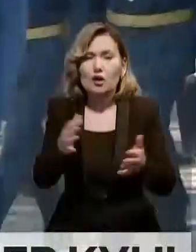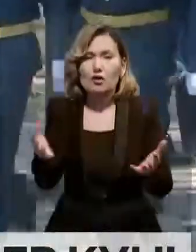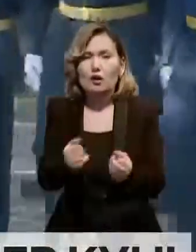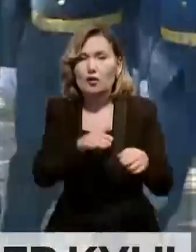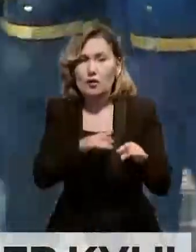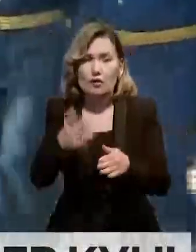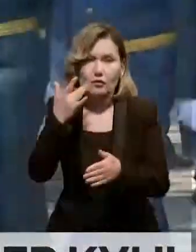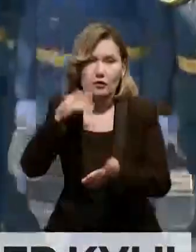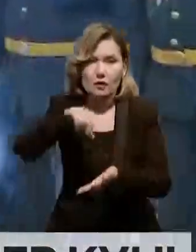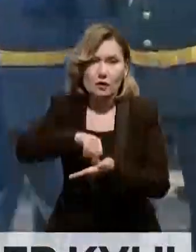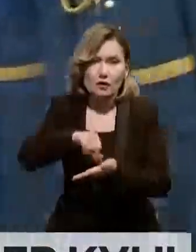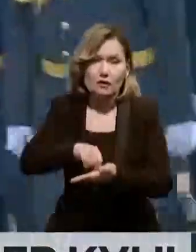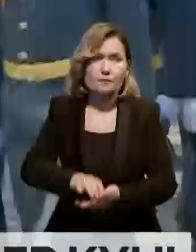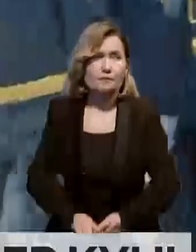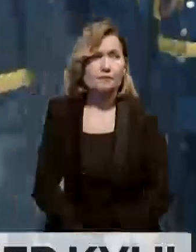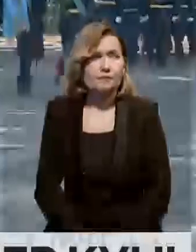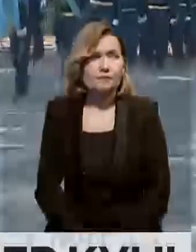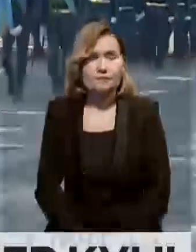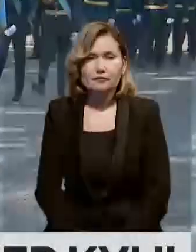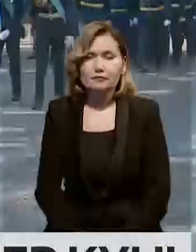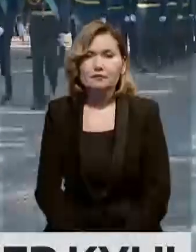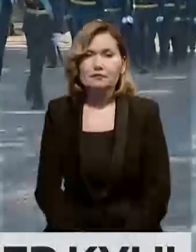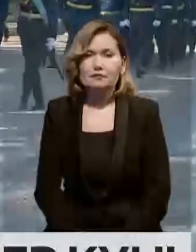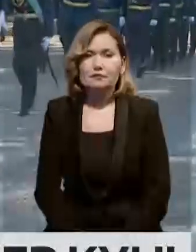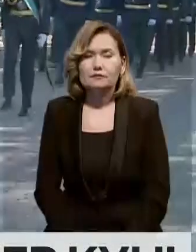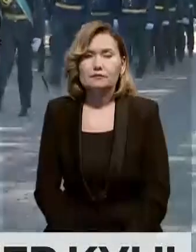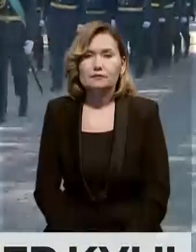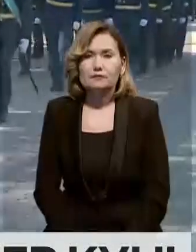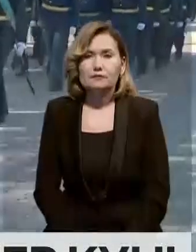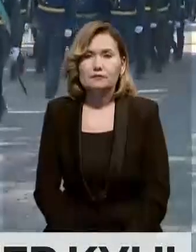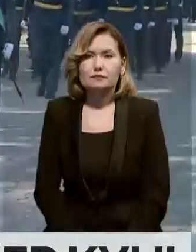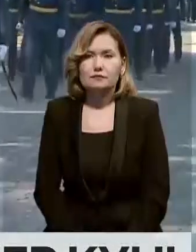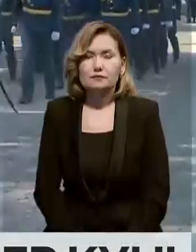тұрады. Дәуренбек Бағдәулетұлы, Сайлау Егіліков, Зарина Зұлпыхар, Қарағанды, хабар 24.